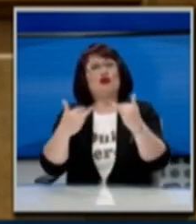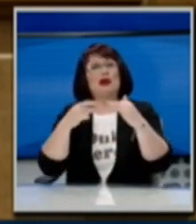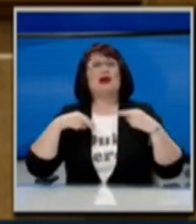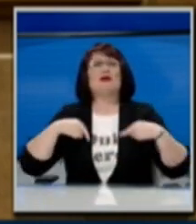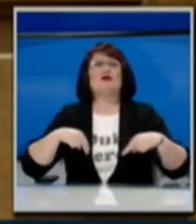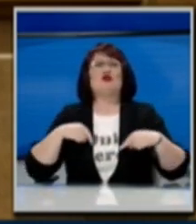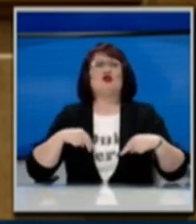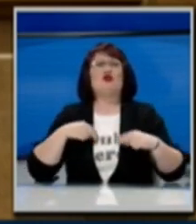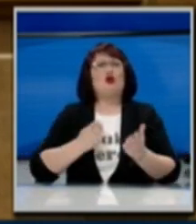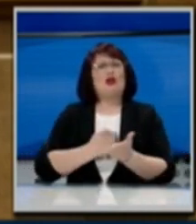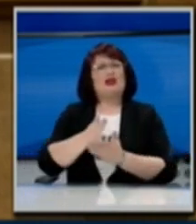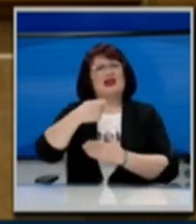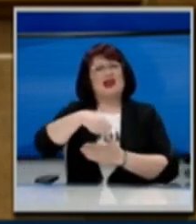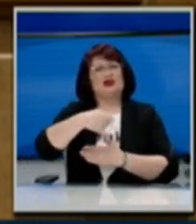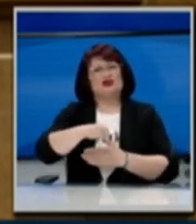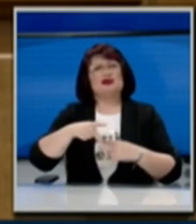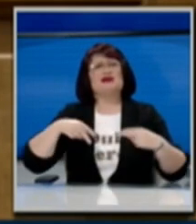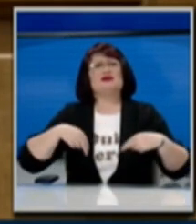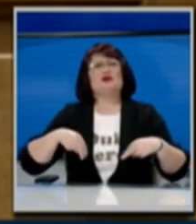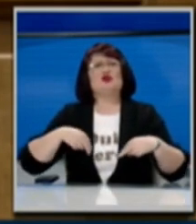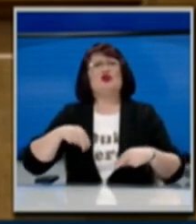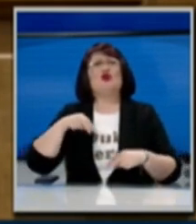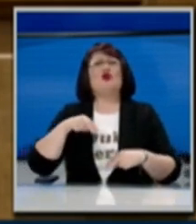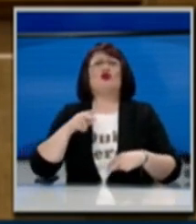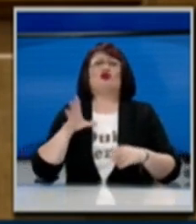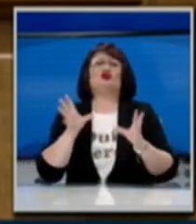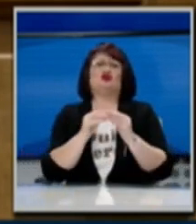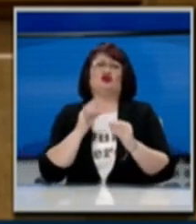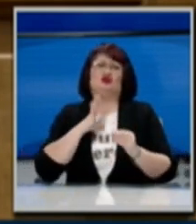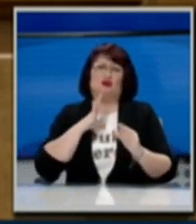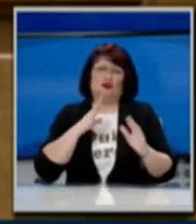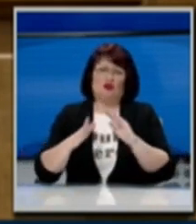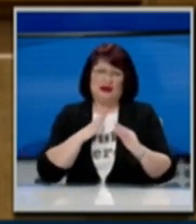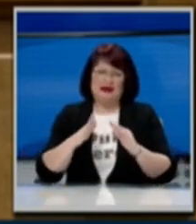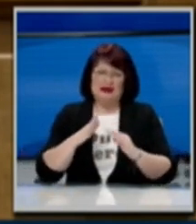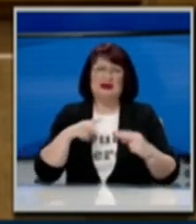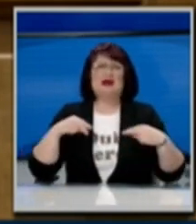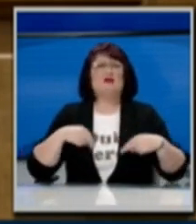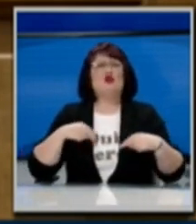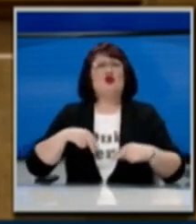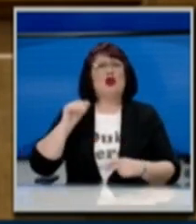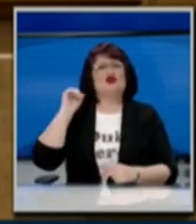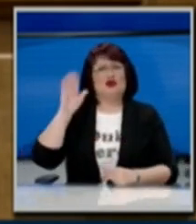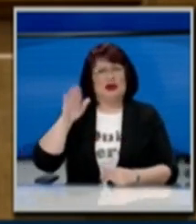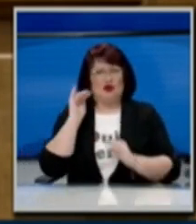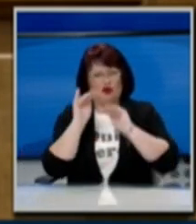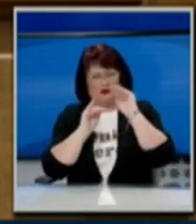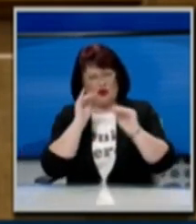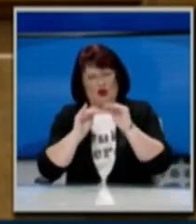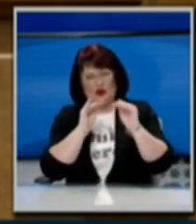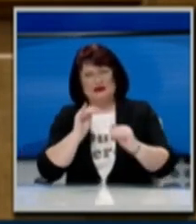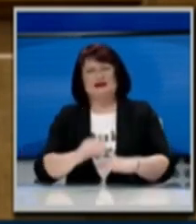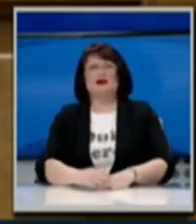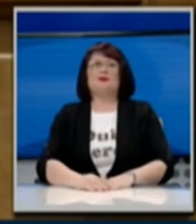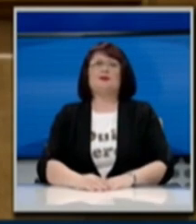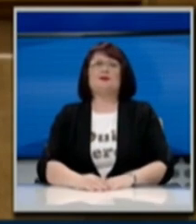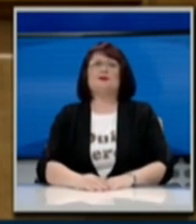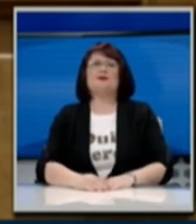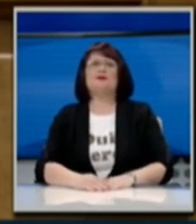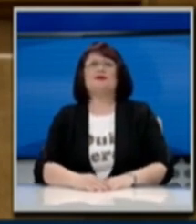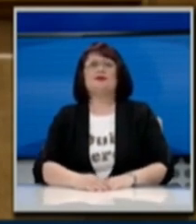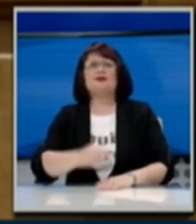Υπουργό Δικαιοσύνης, στον Υπουργό Πολιτικής Προστασίας, στον Υπουργό Εξωτερικών. Τα περισσότερα